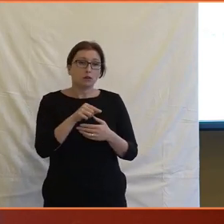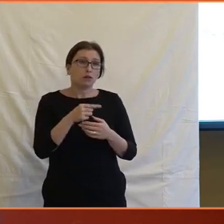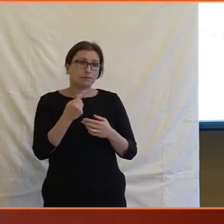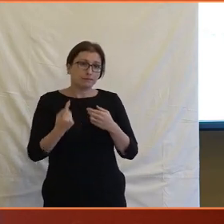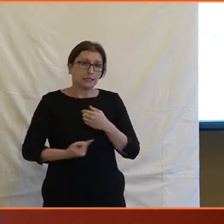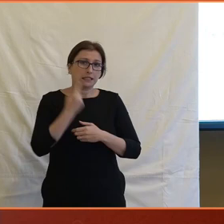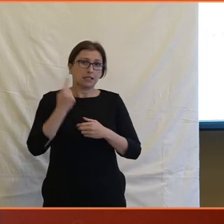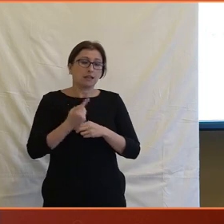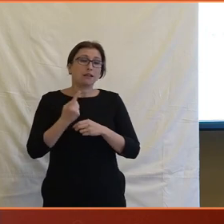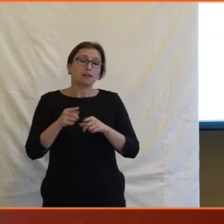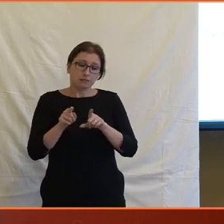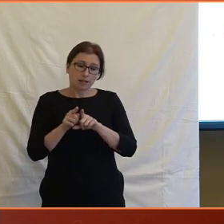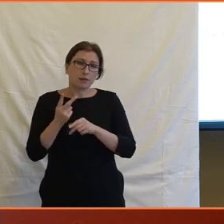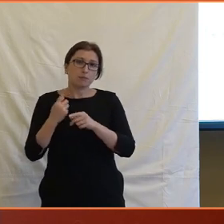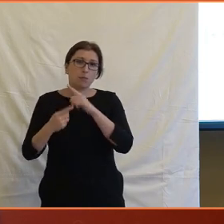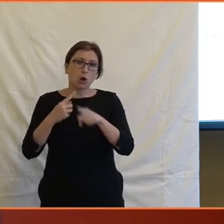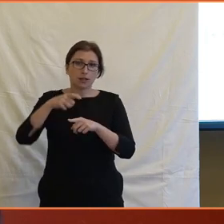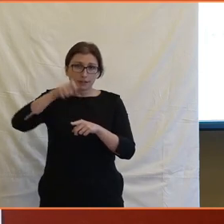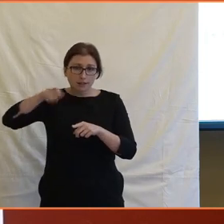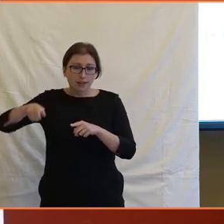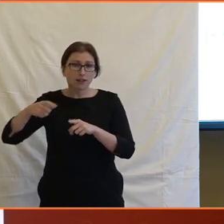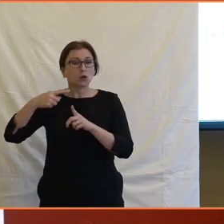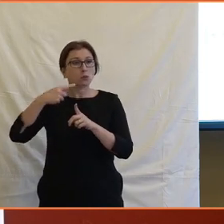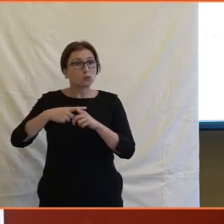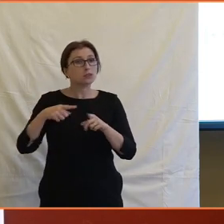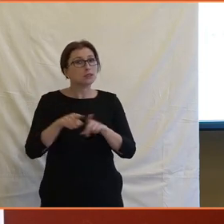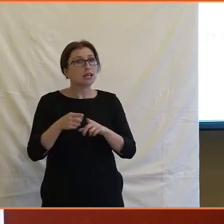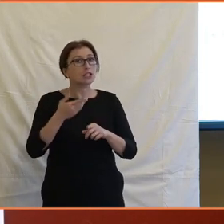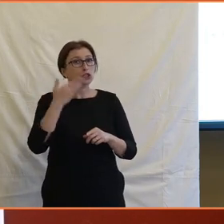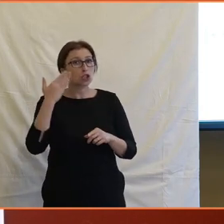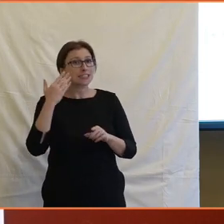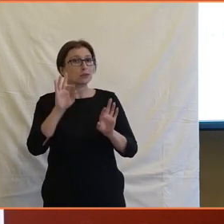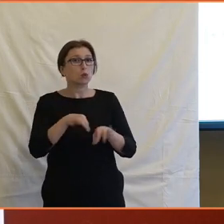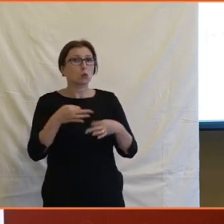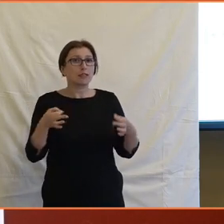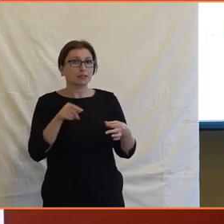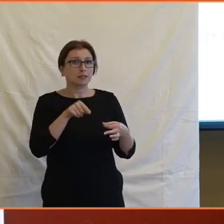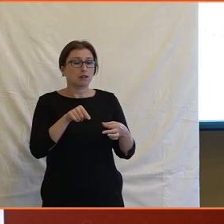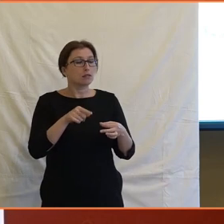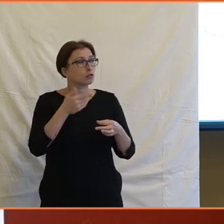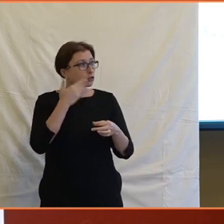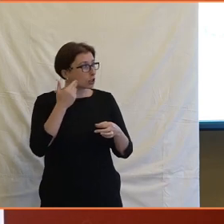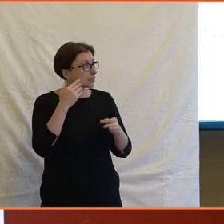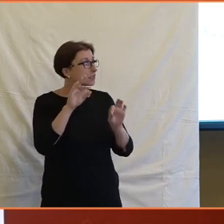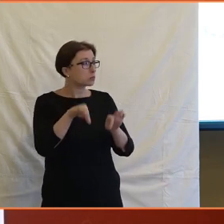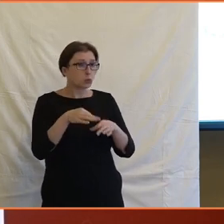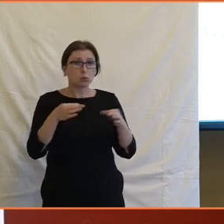zmínit politiky, a v neposlední řadě třeba ale i český průmysl, jo, kde prostě taková ta